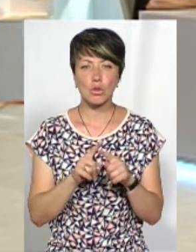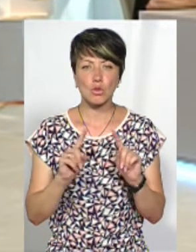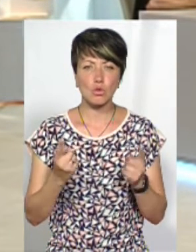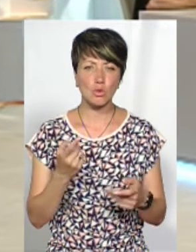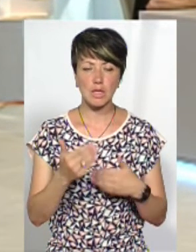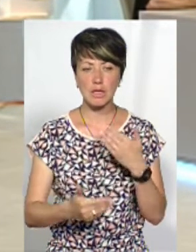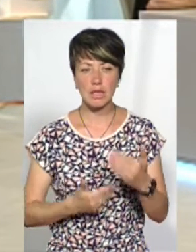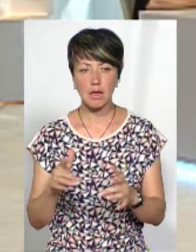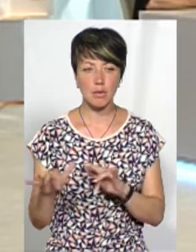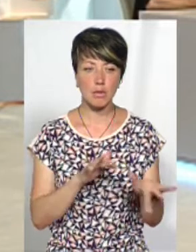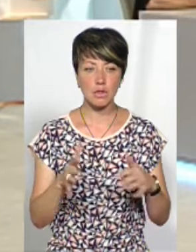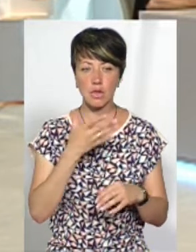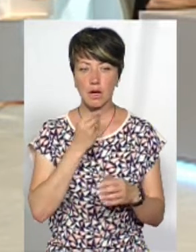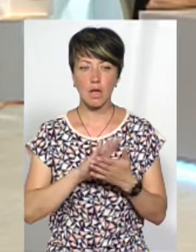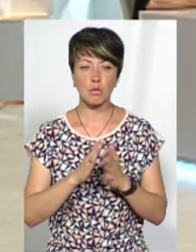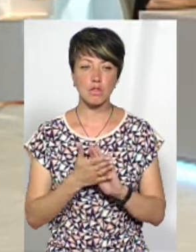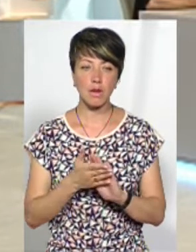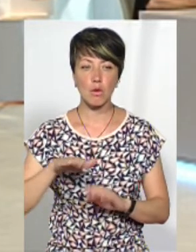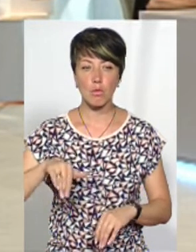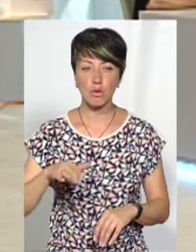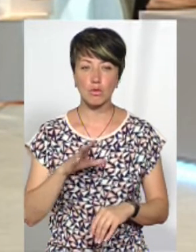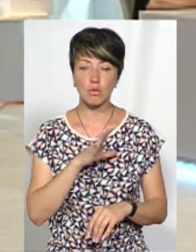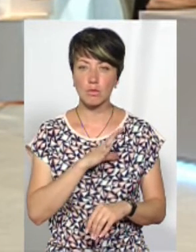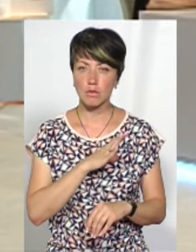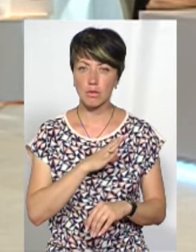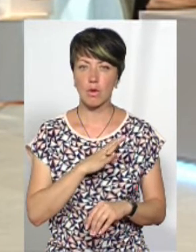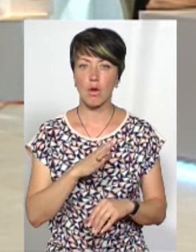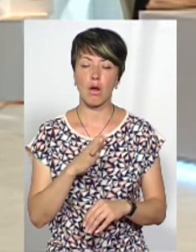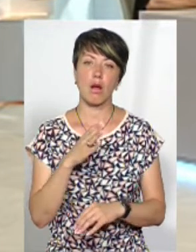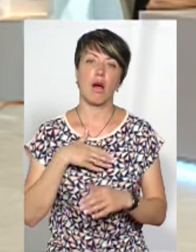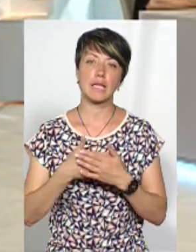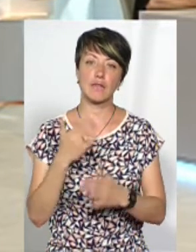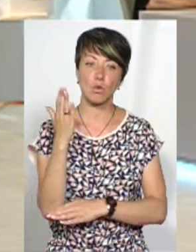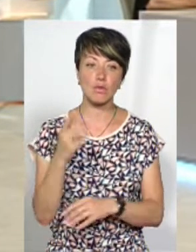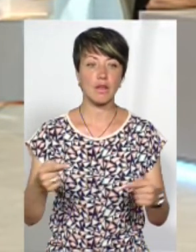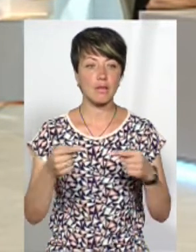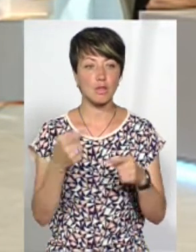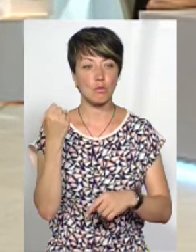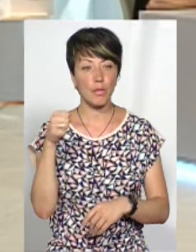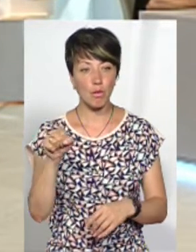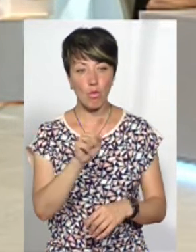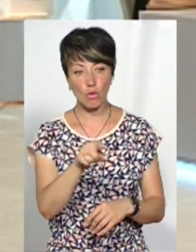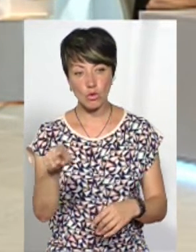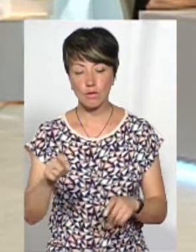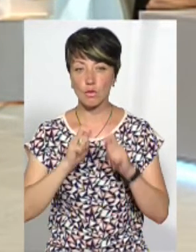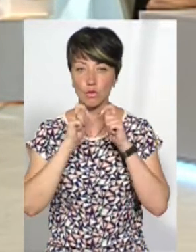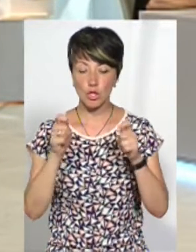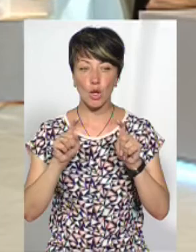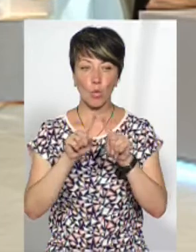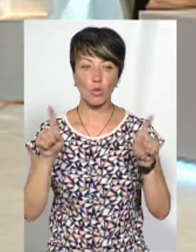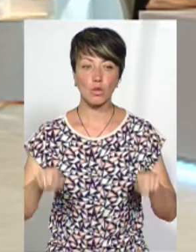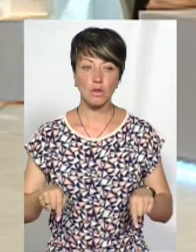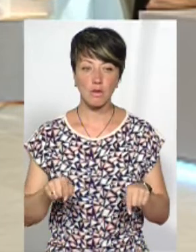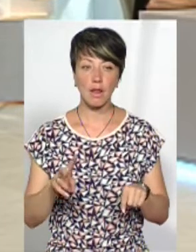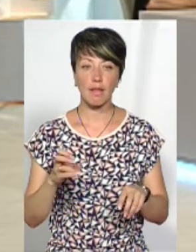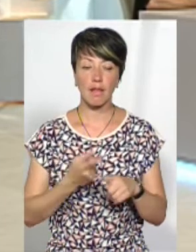дуже динамічно, дуже гарна була атмосфера, і потім шляхом колективного голосування ми визначили переможців, яким вручили путівки